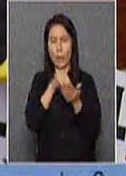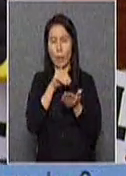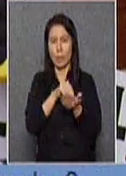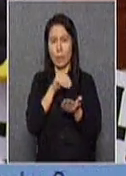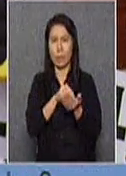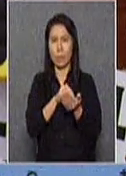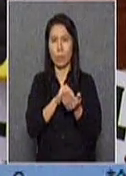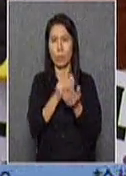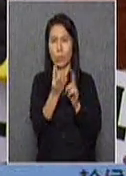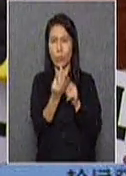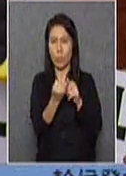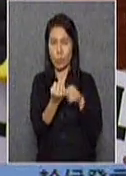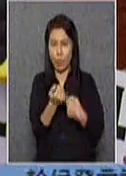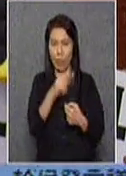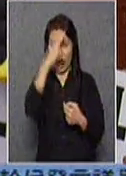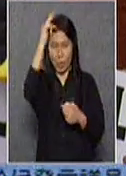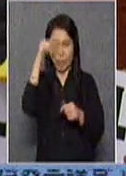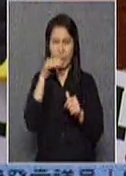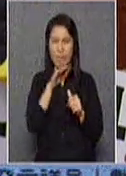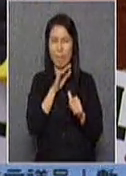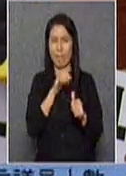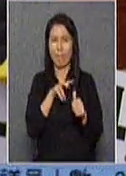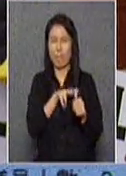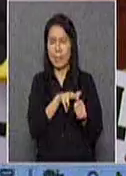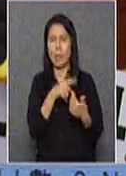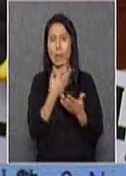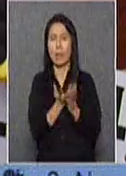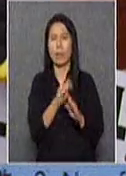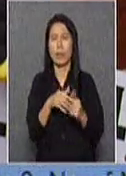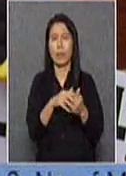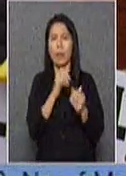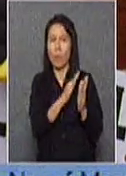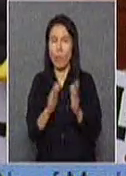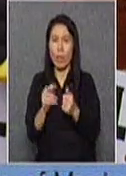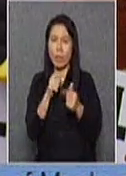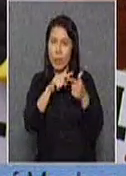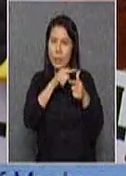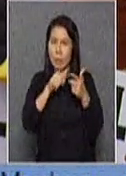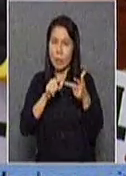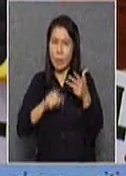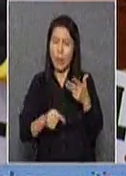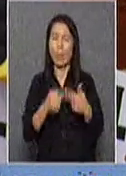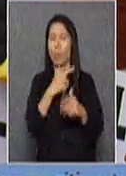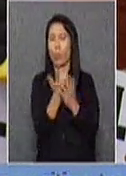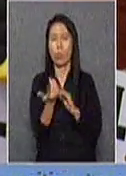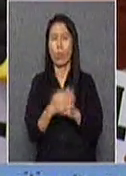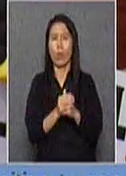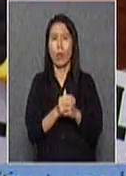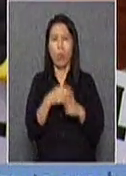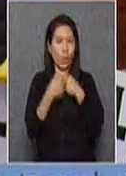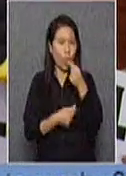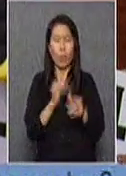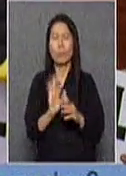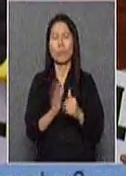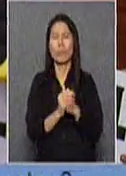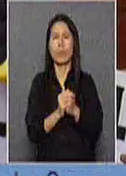制裁菲律賓的措施、啊、有第一波，有第二波，有第三波、啊、我不拖大家時間，不肯主席就說我這個拉布，